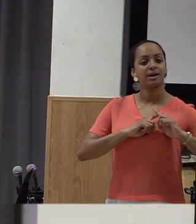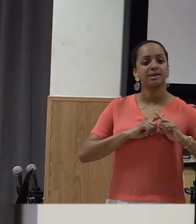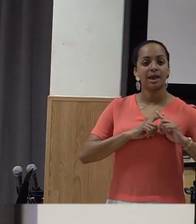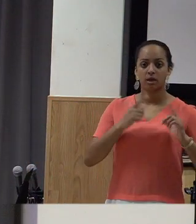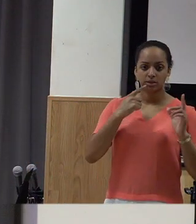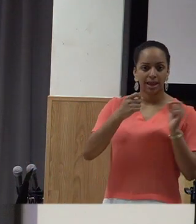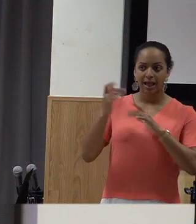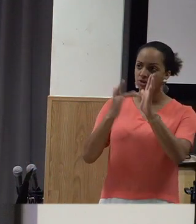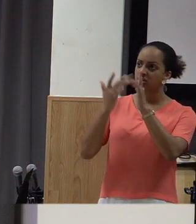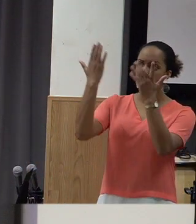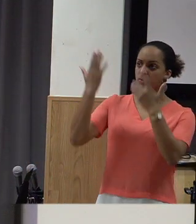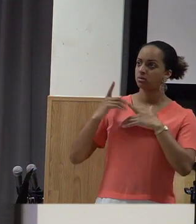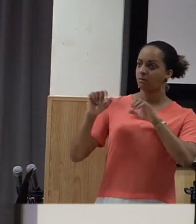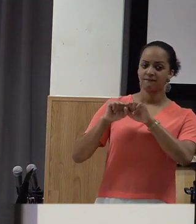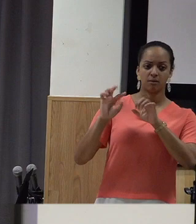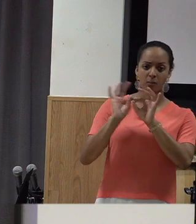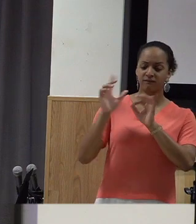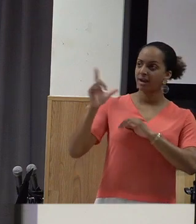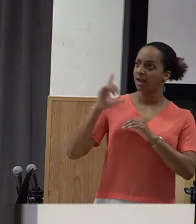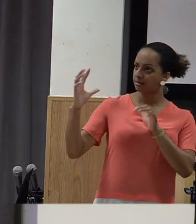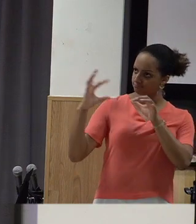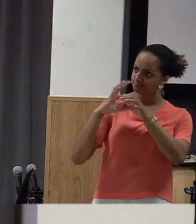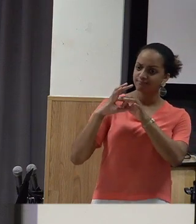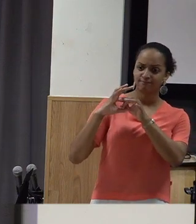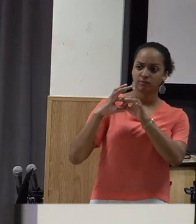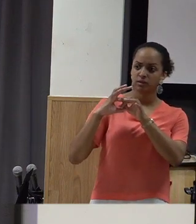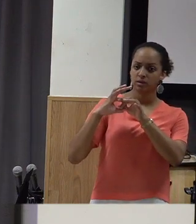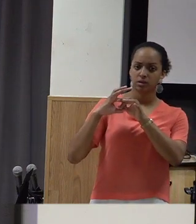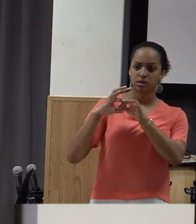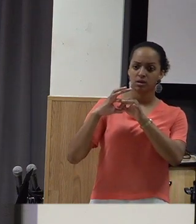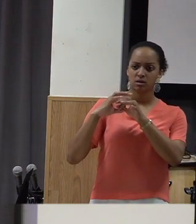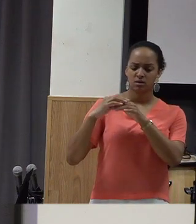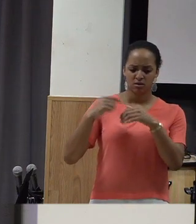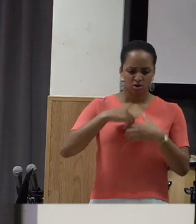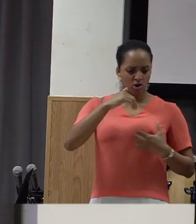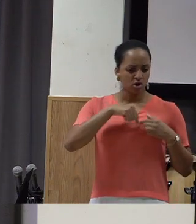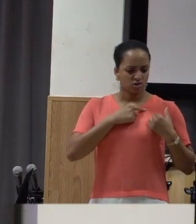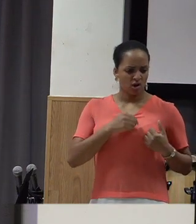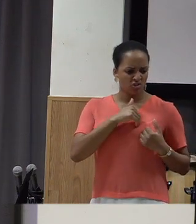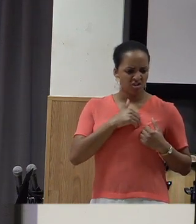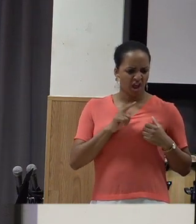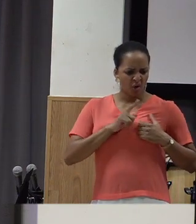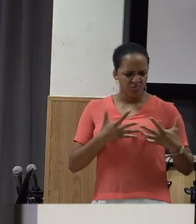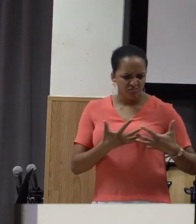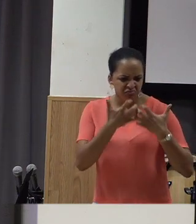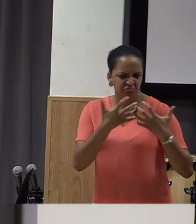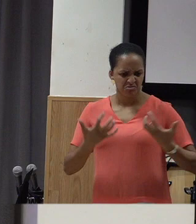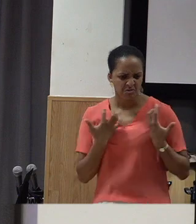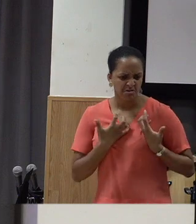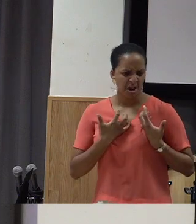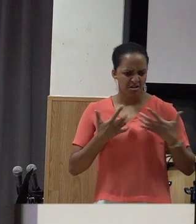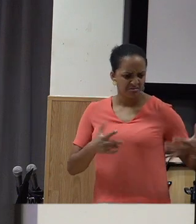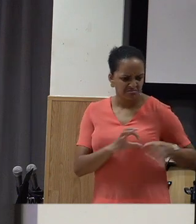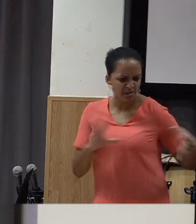frère. Et tu ne dois donc pas vivre dans la division, mais tu dois vivre sans